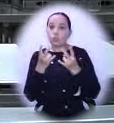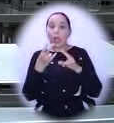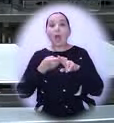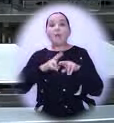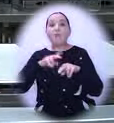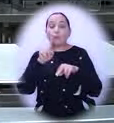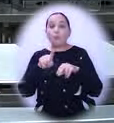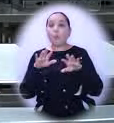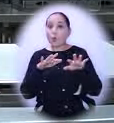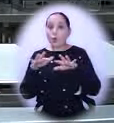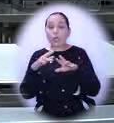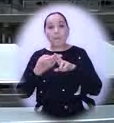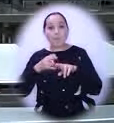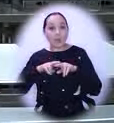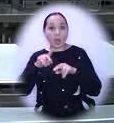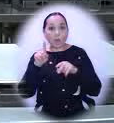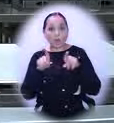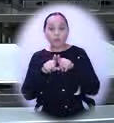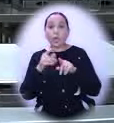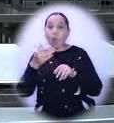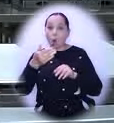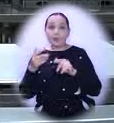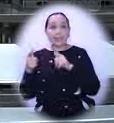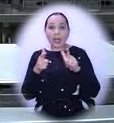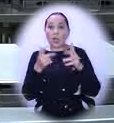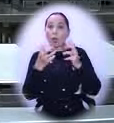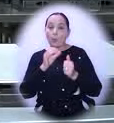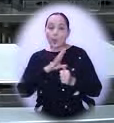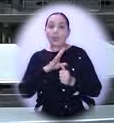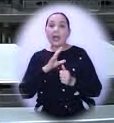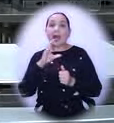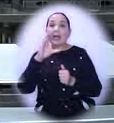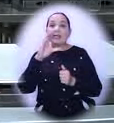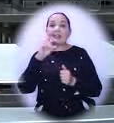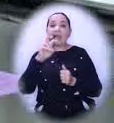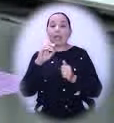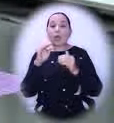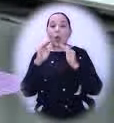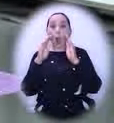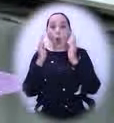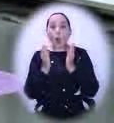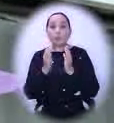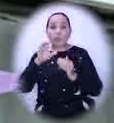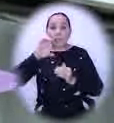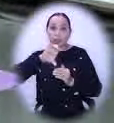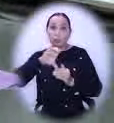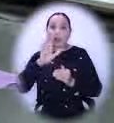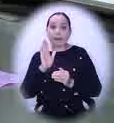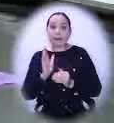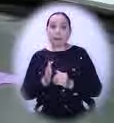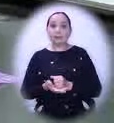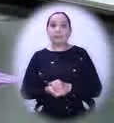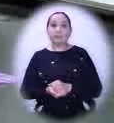bu bo'tqamizni mana bunday oldindan tayyorlab olingan silikon qopchalariga solib olamiz.